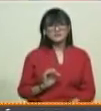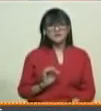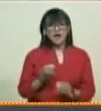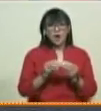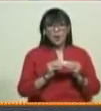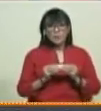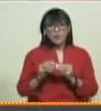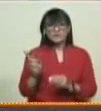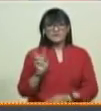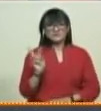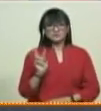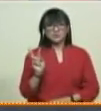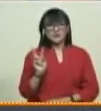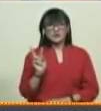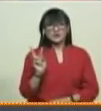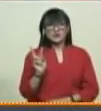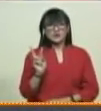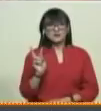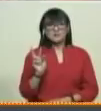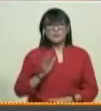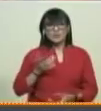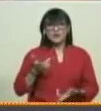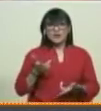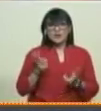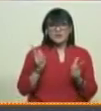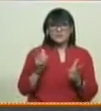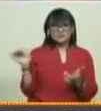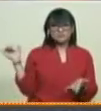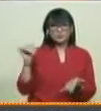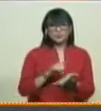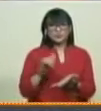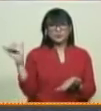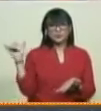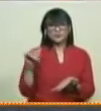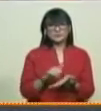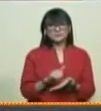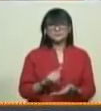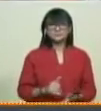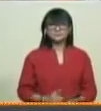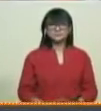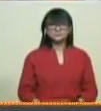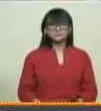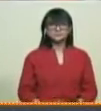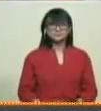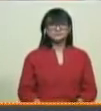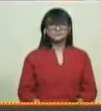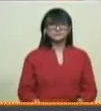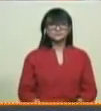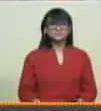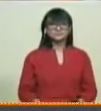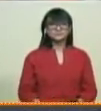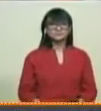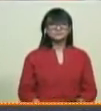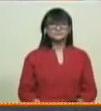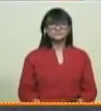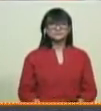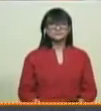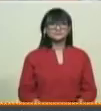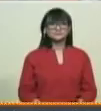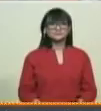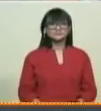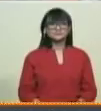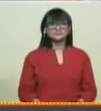en Venezuela. Bundan hiç endişeniz olmasın. Şu anda İstanbul'daki 3. havalimanı biter